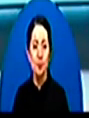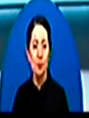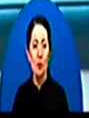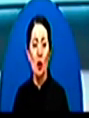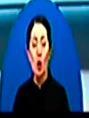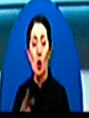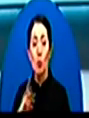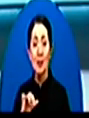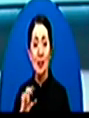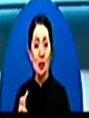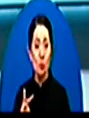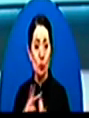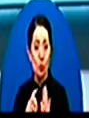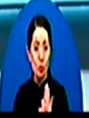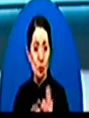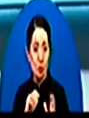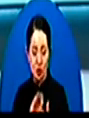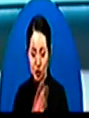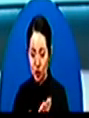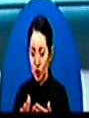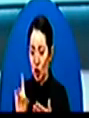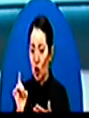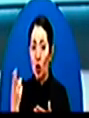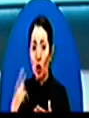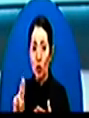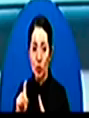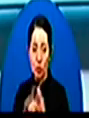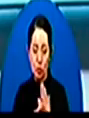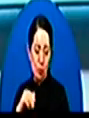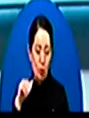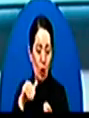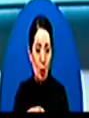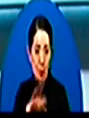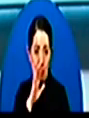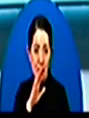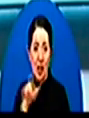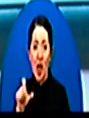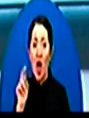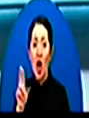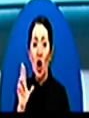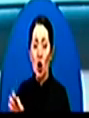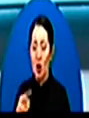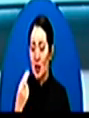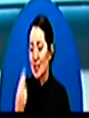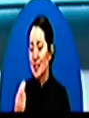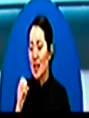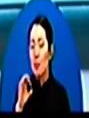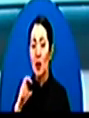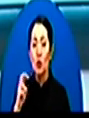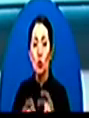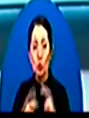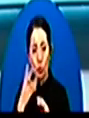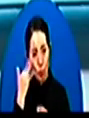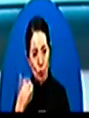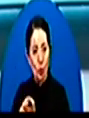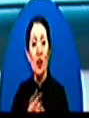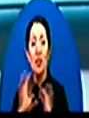Монгол Ардын намын мөрийн хөтөлбөрт шинэ ховд хөтөлбөрийг хэрэгжүүлэхээр тусгсан байна. За тус аймагт Эко Цемент үйлдвэр тун удахгүй ашиглалтанд орох юм байна.